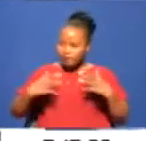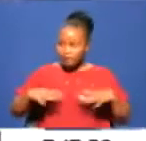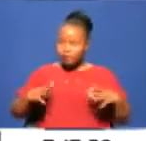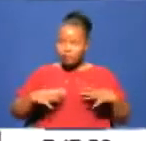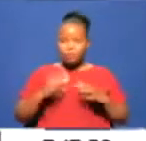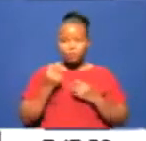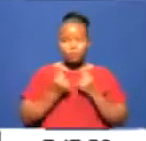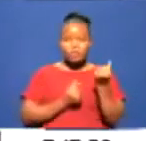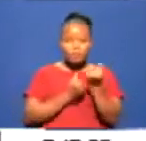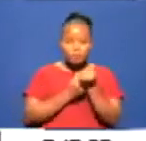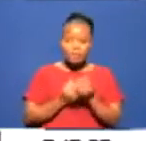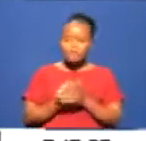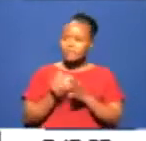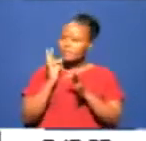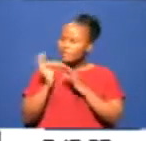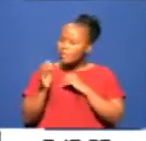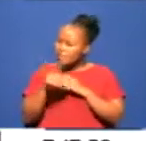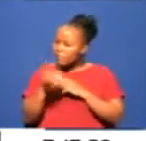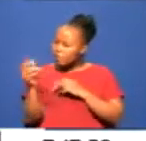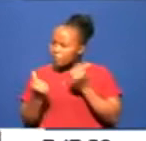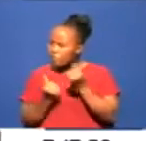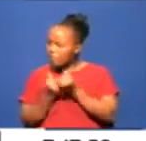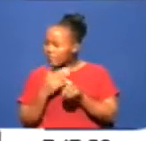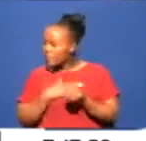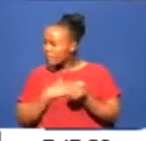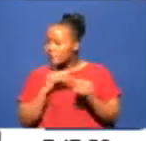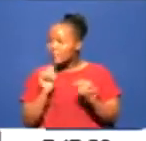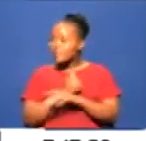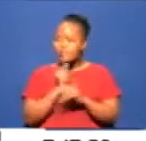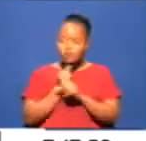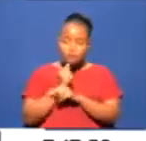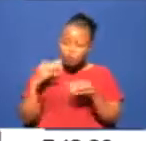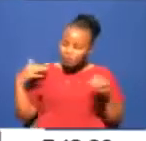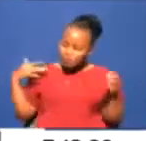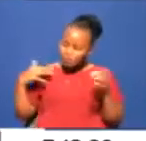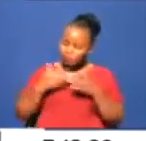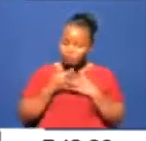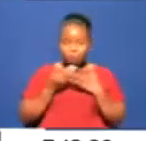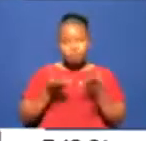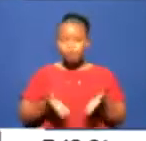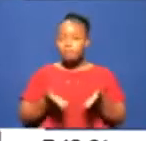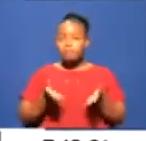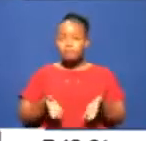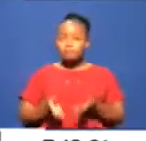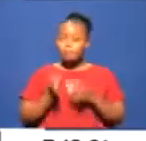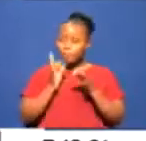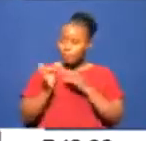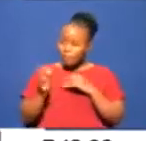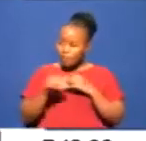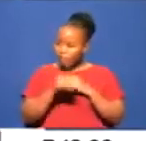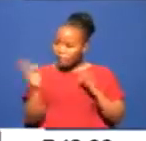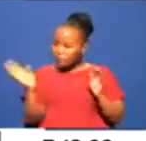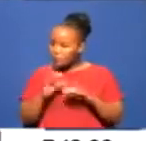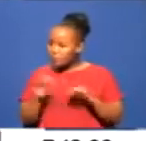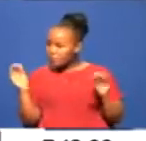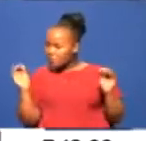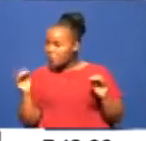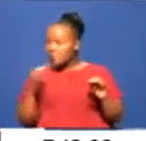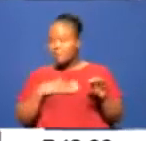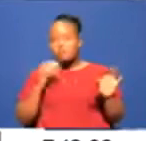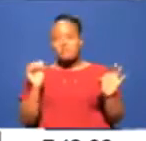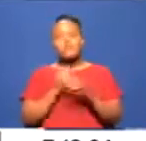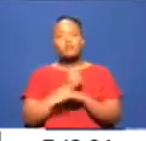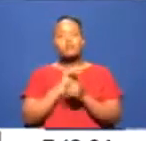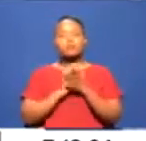nyinyi ningekuwa hapa, kama si nyinyi ningejulikana, kama si nyinyi ningekuwa mwanasiasa, kama si